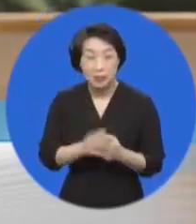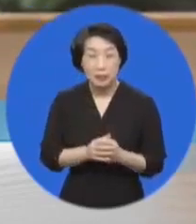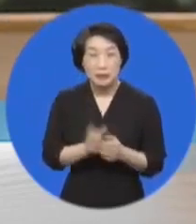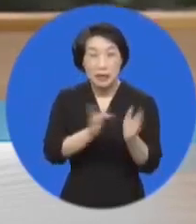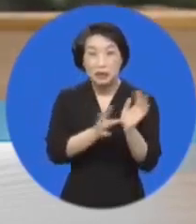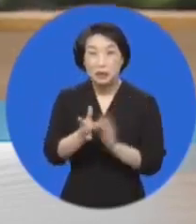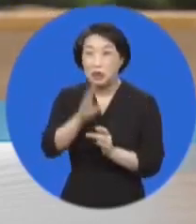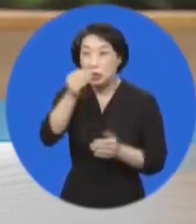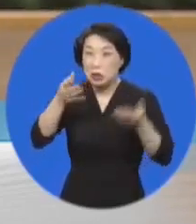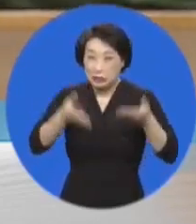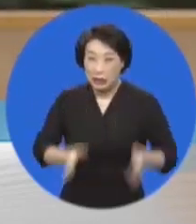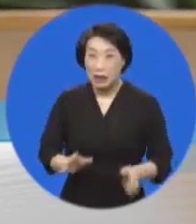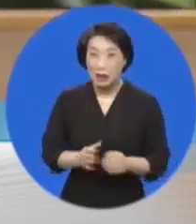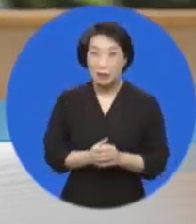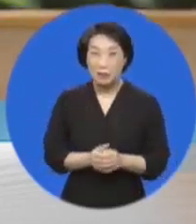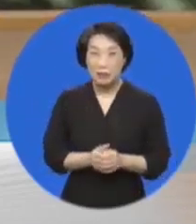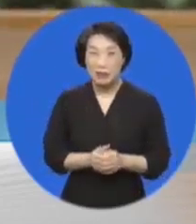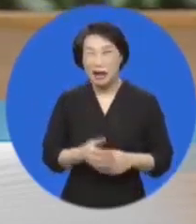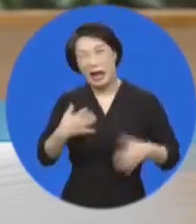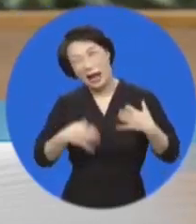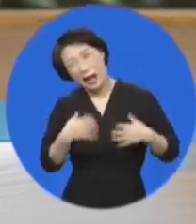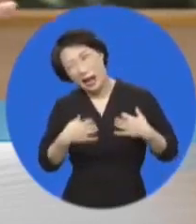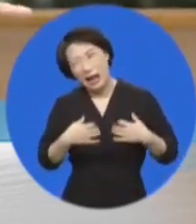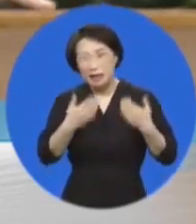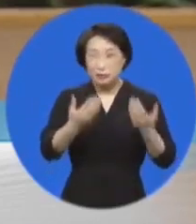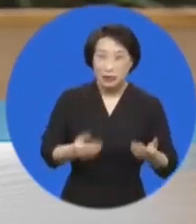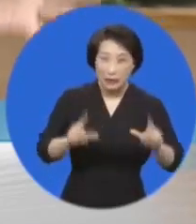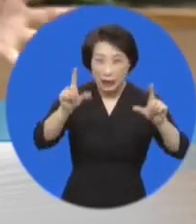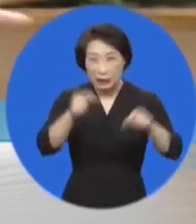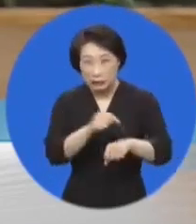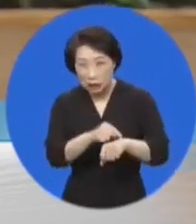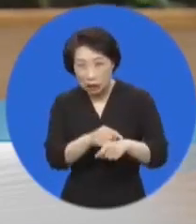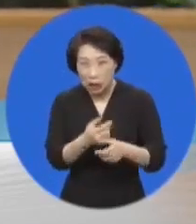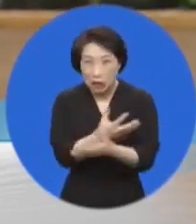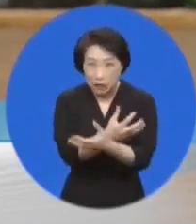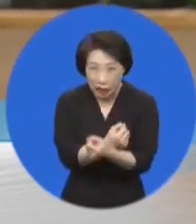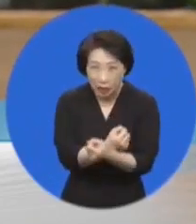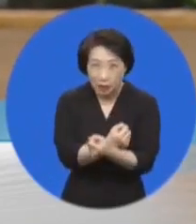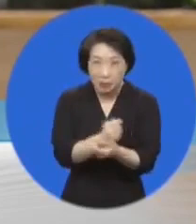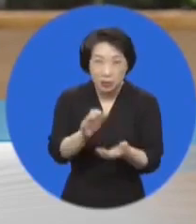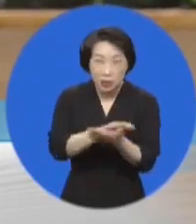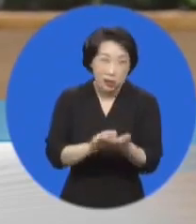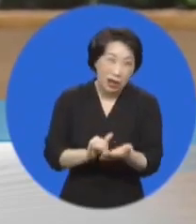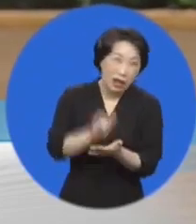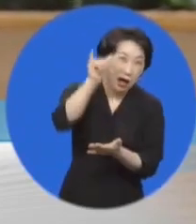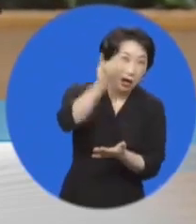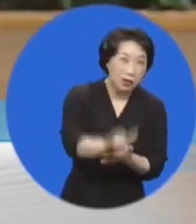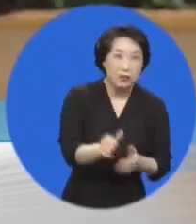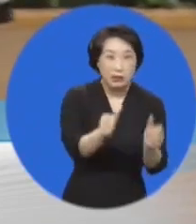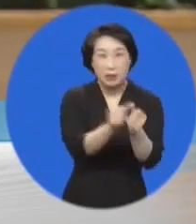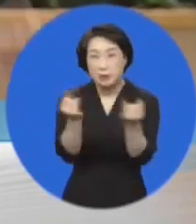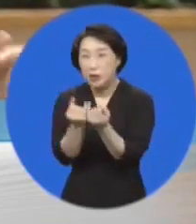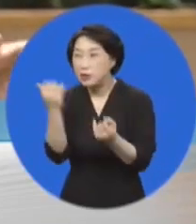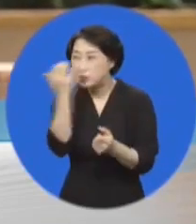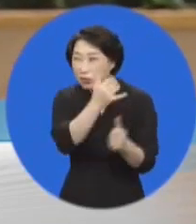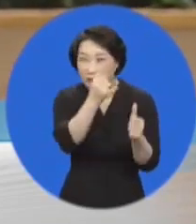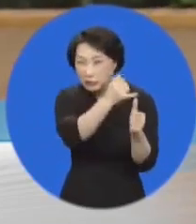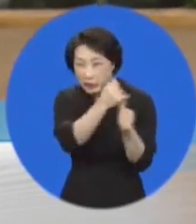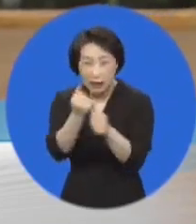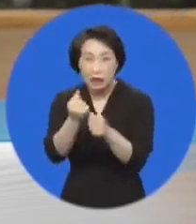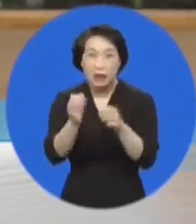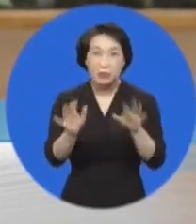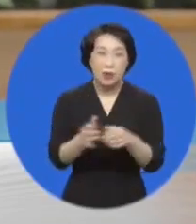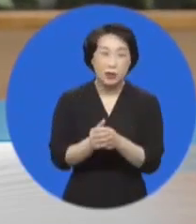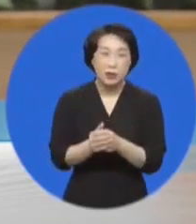예수가 성탄하셨다고 휴가 날짜를 잡고 놀러 댕기고 남녀가 성적 타락하라고